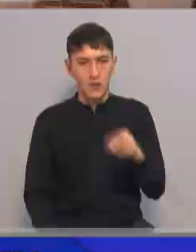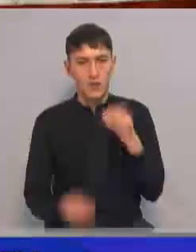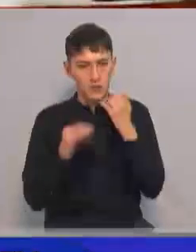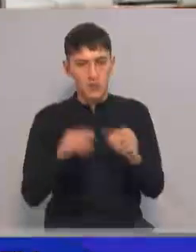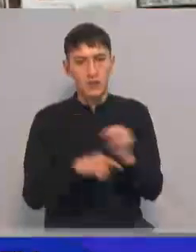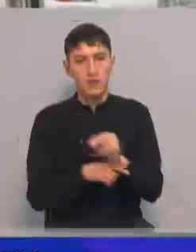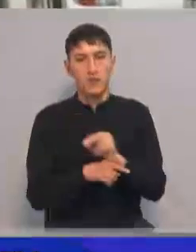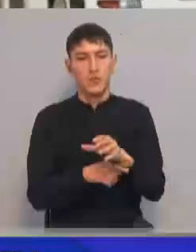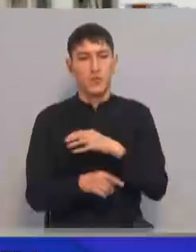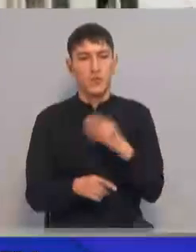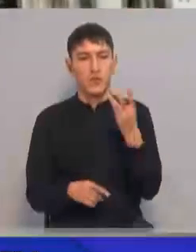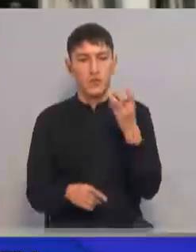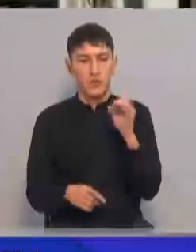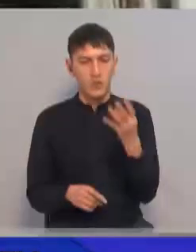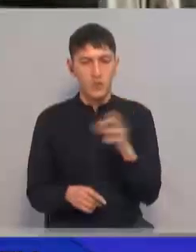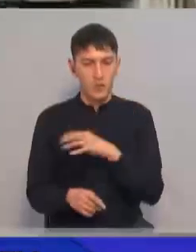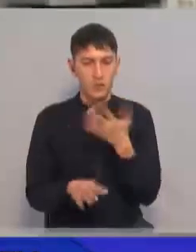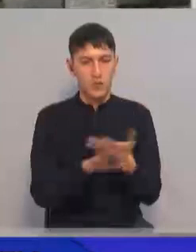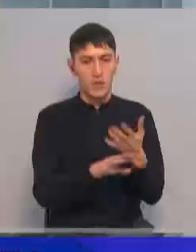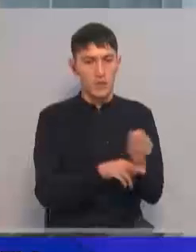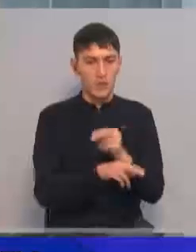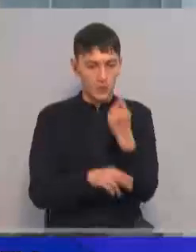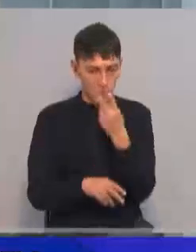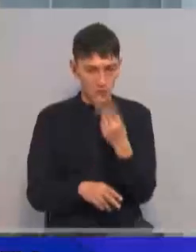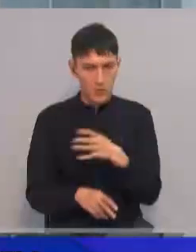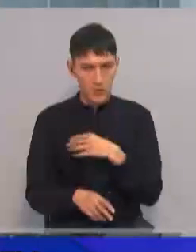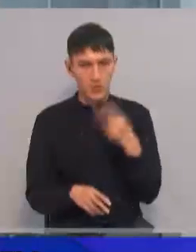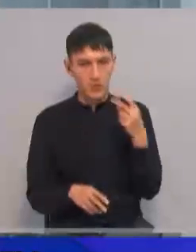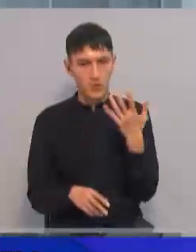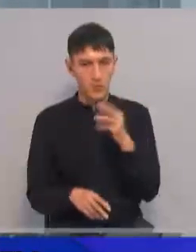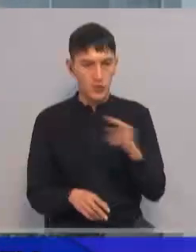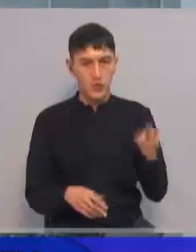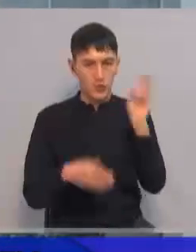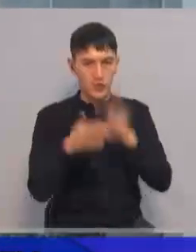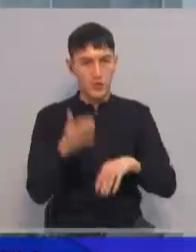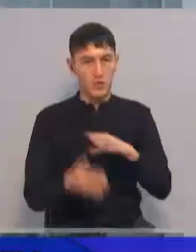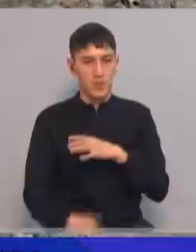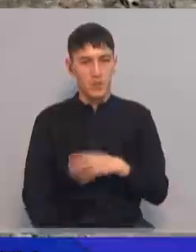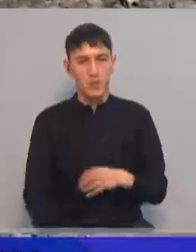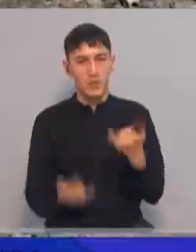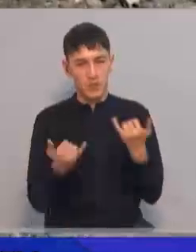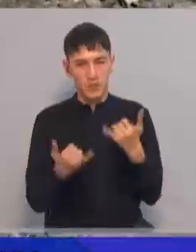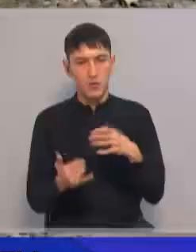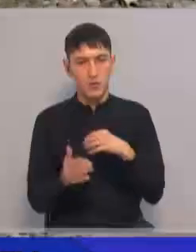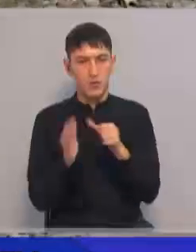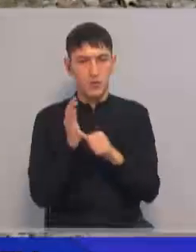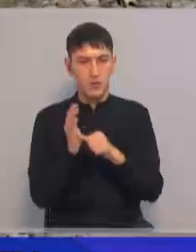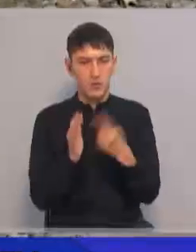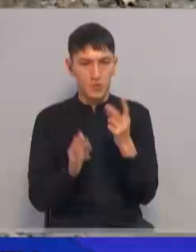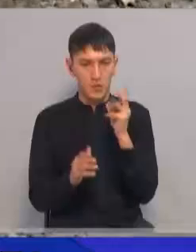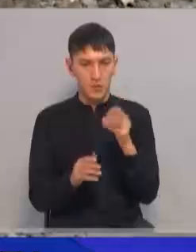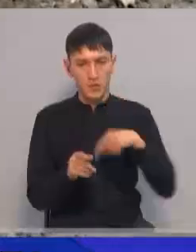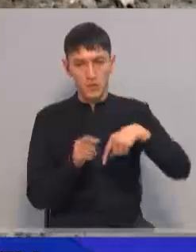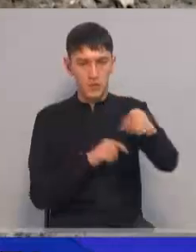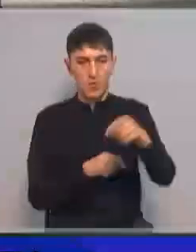көрді. Соның 104-нен кемшілік анықталып 25 миллион теңге айыппұл салынған. Ал биыл 61 шақырым